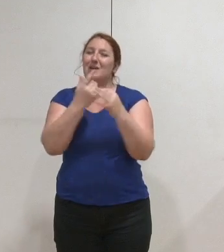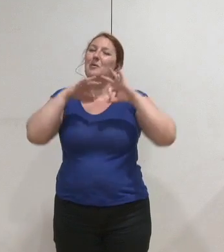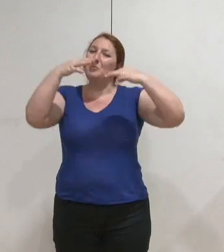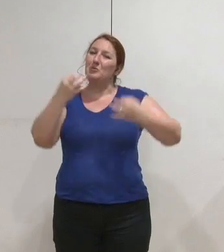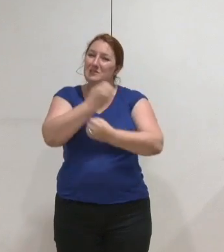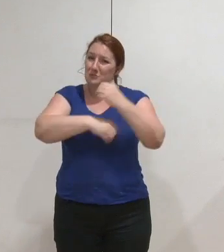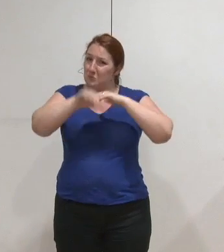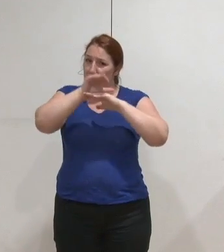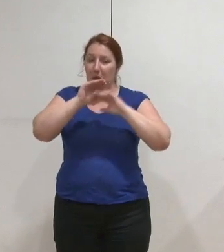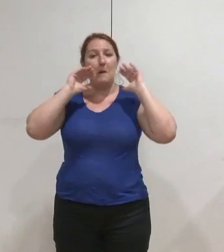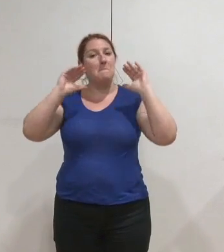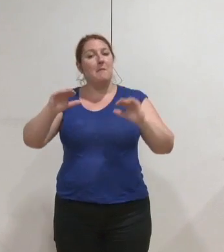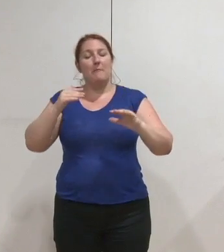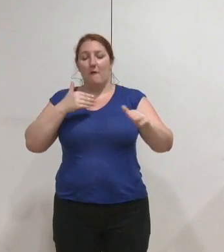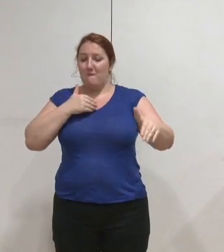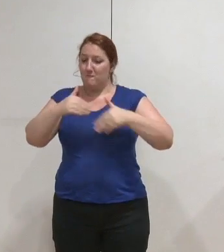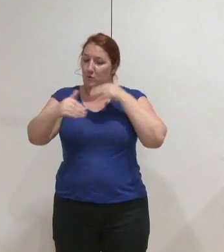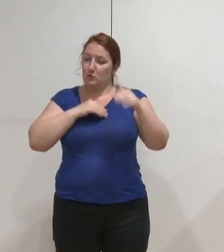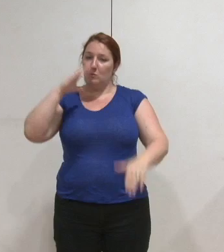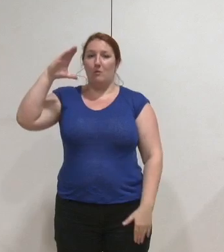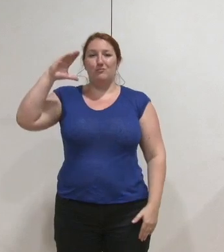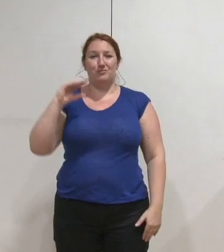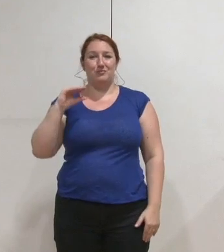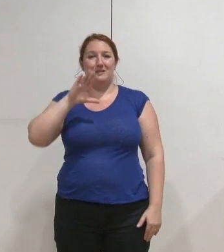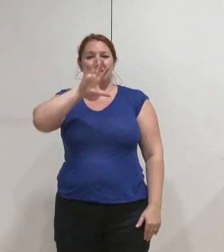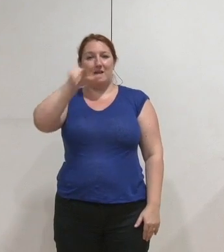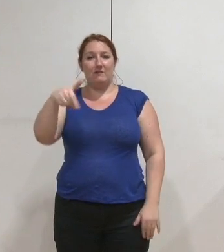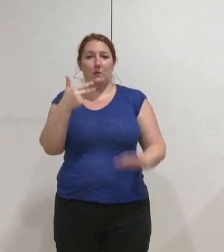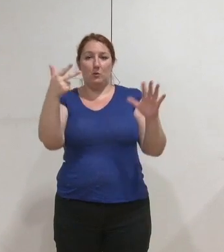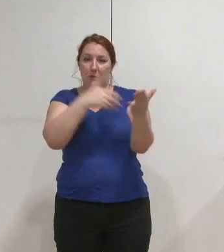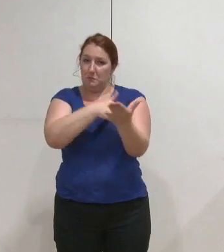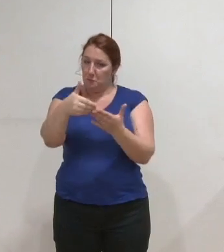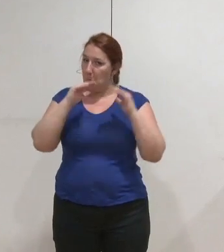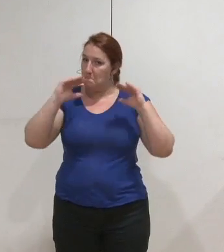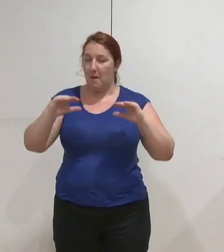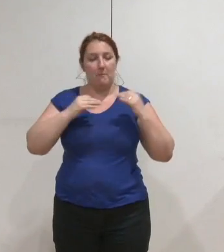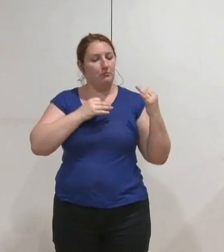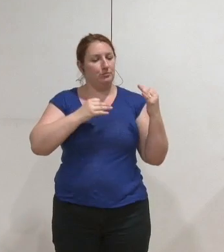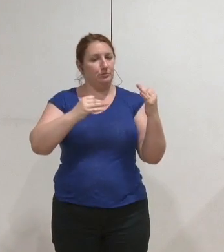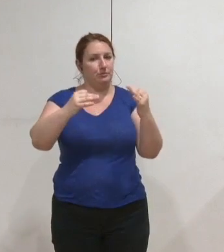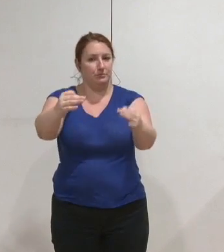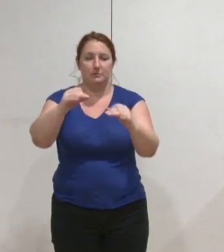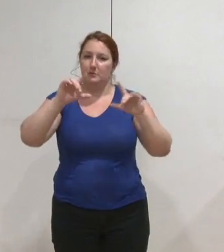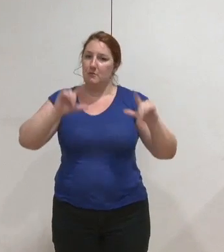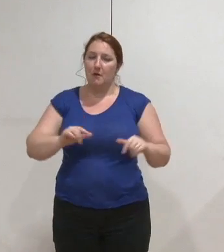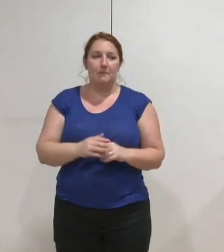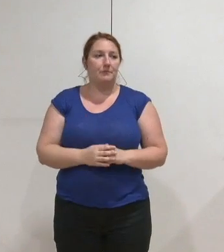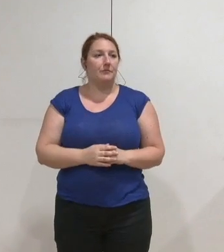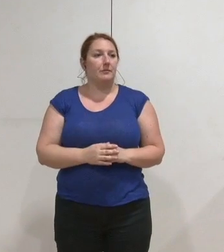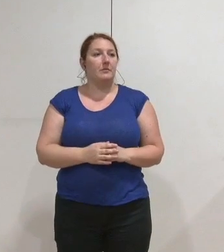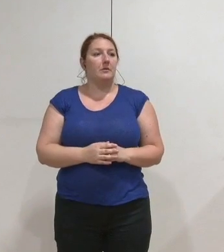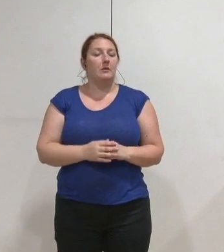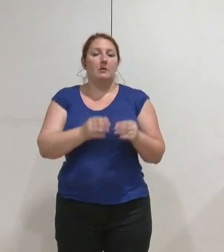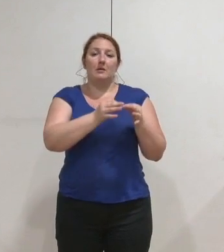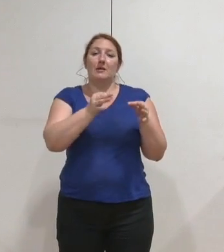baisse de la dotation globale de fonctionnement de 5,8 million d'euros ensuite elle va permettre d'intégrer lesés